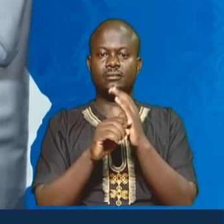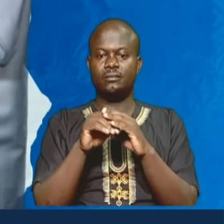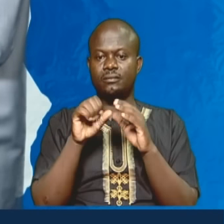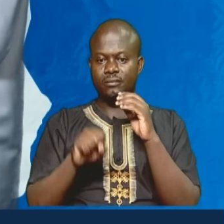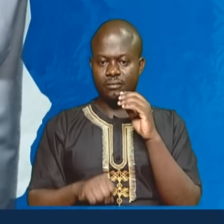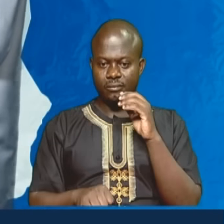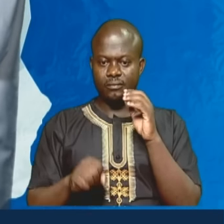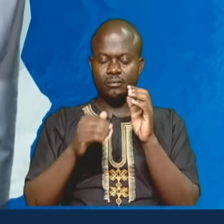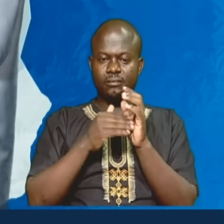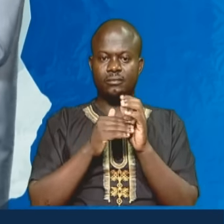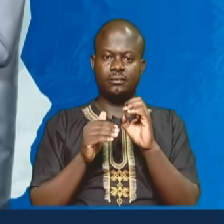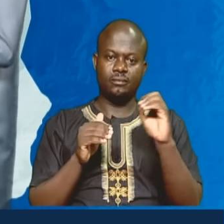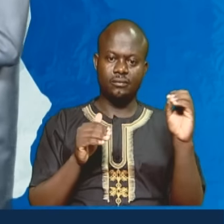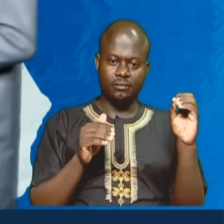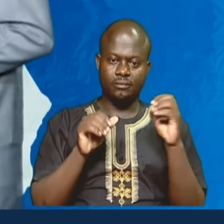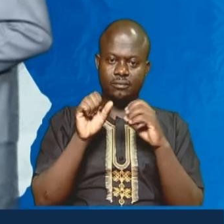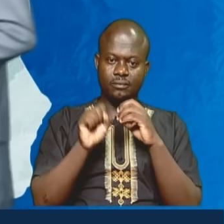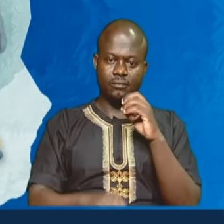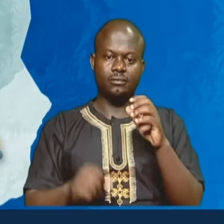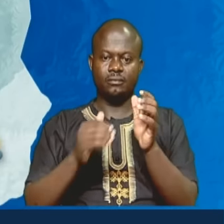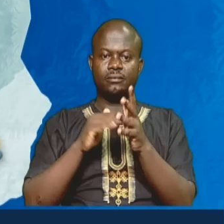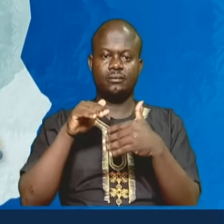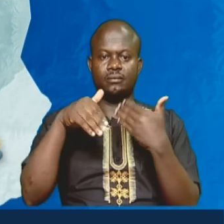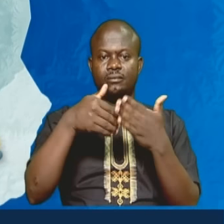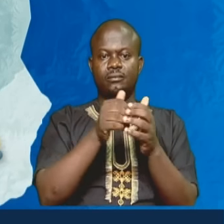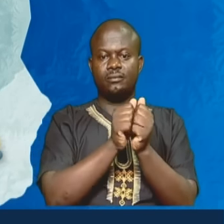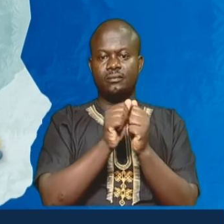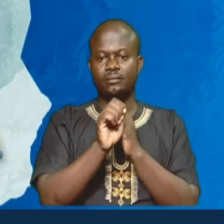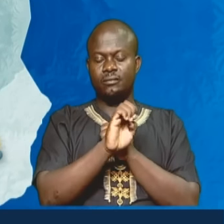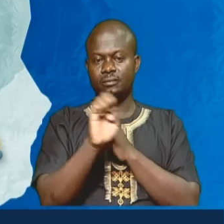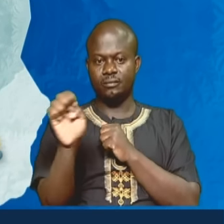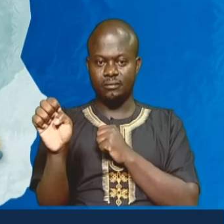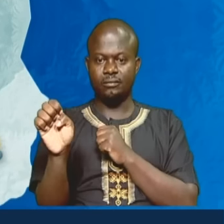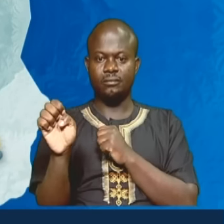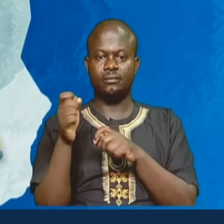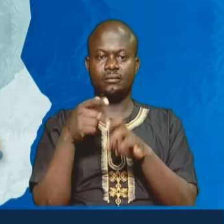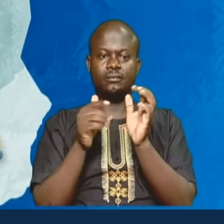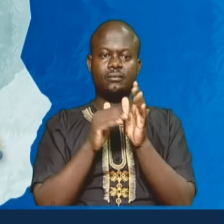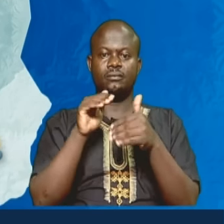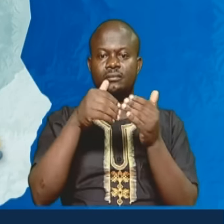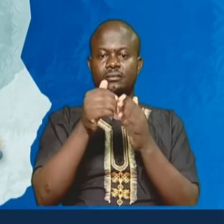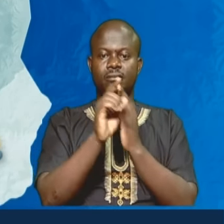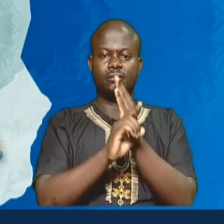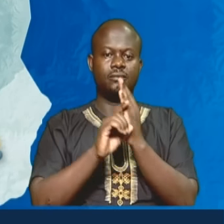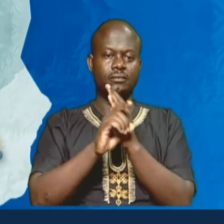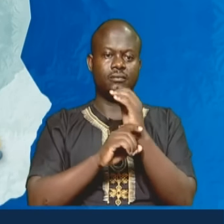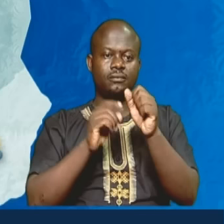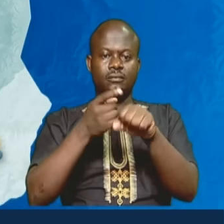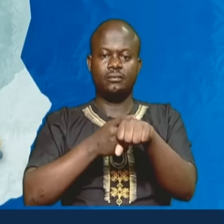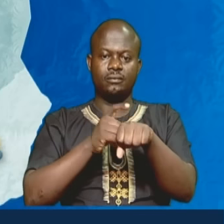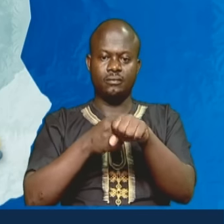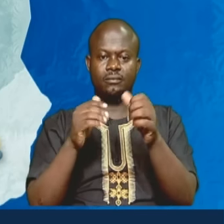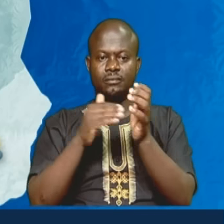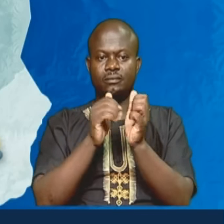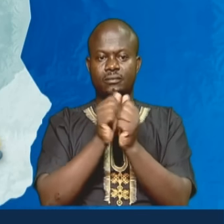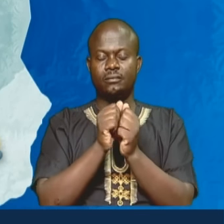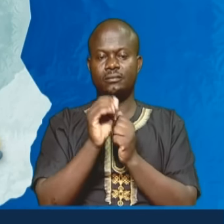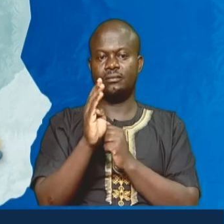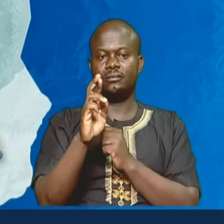by'amajyepfo by'intara y'amajyepfo ndetse n'intara y'uburasirazuba, no mu turere twa Musanze ndetse na